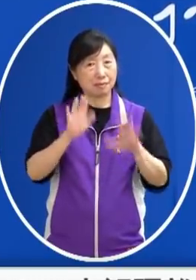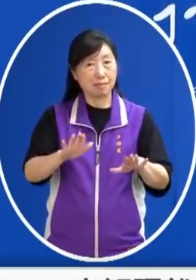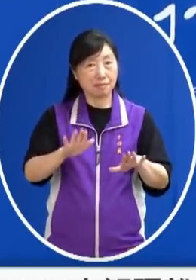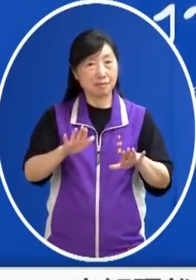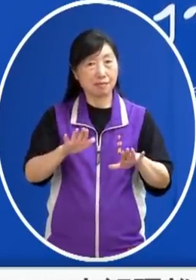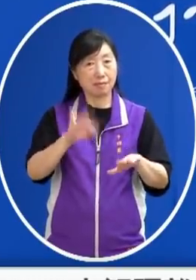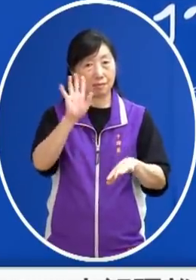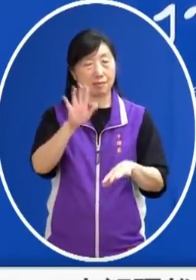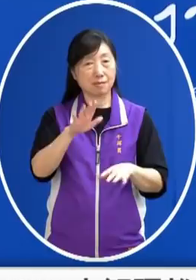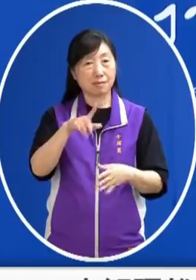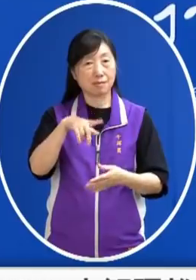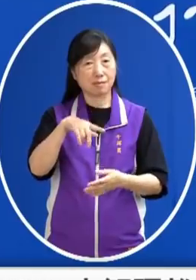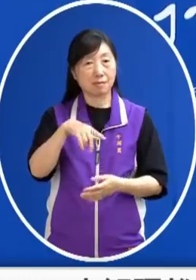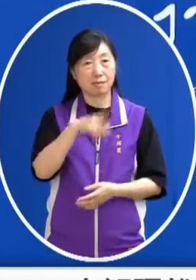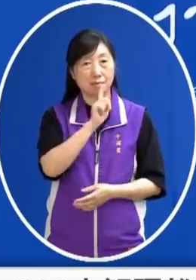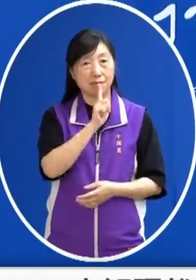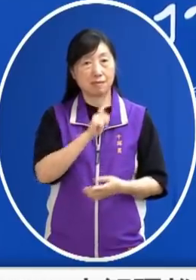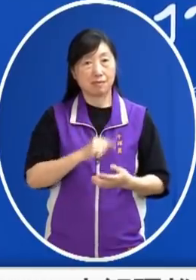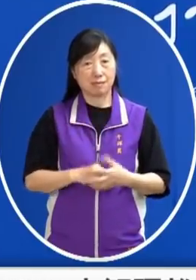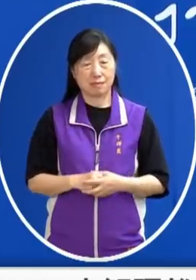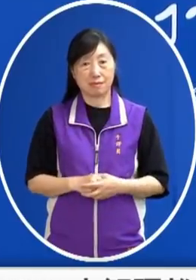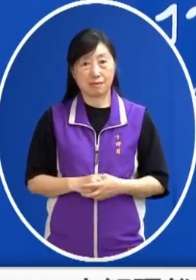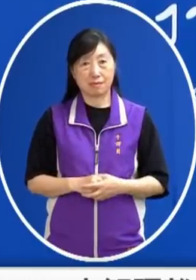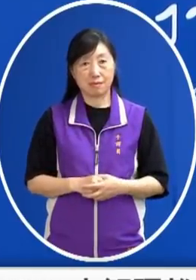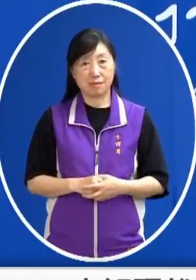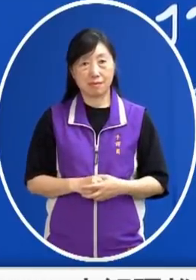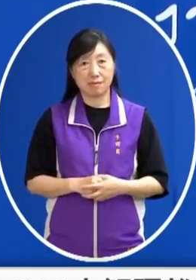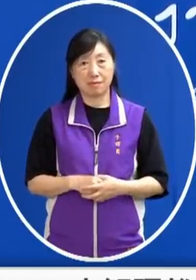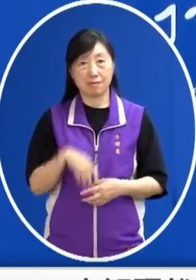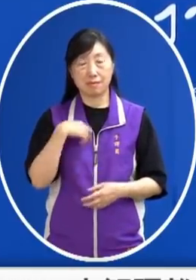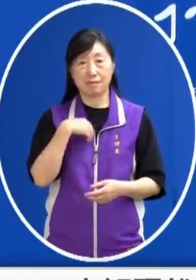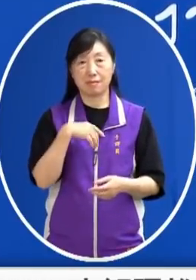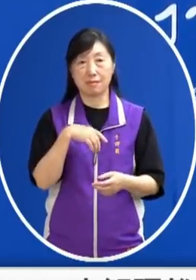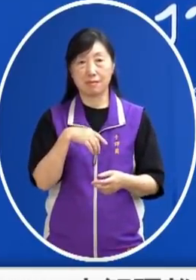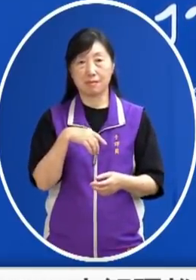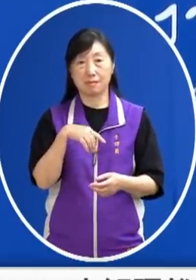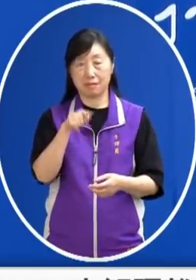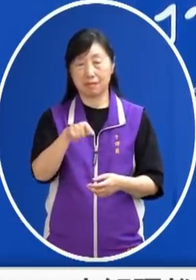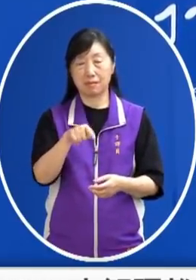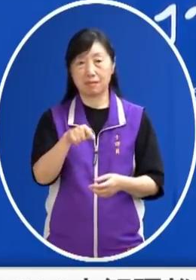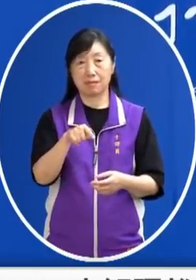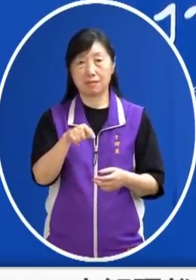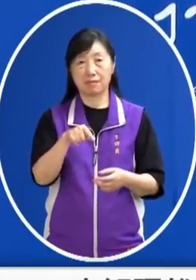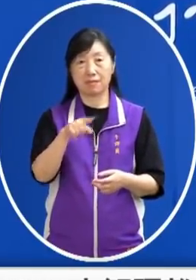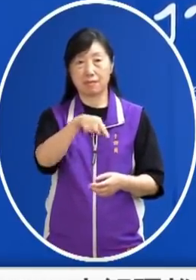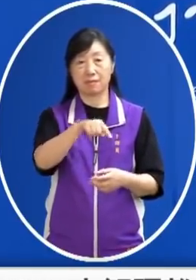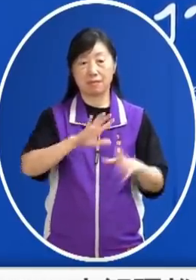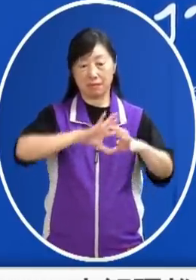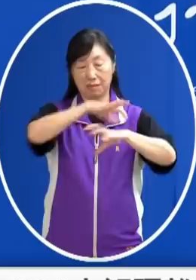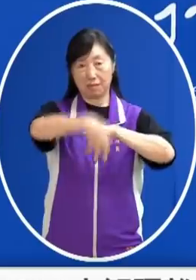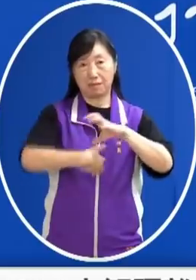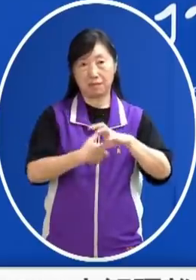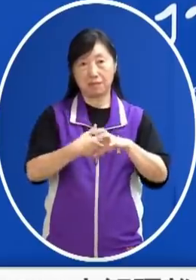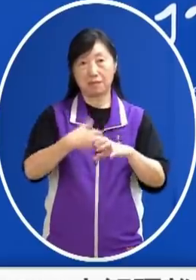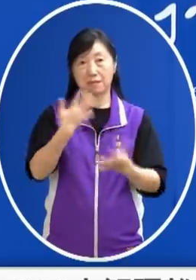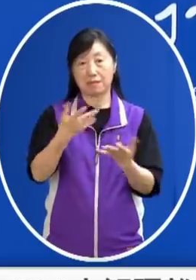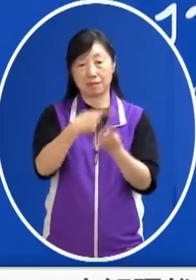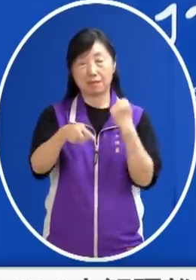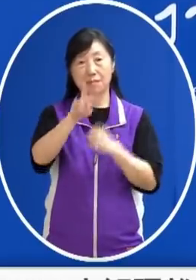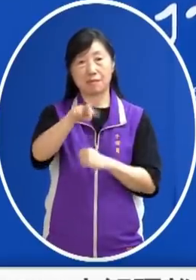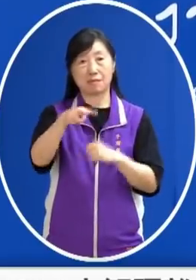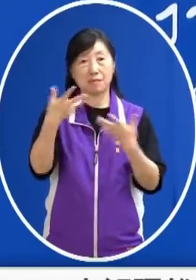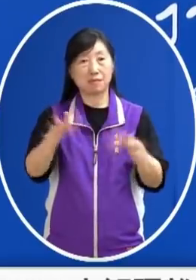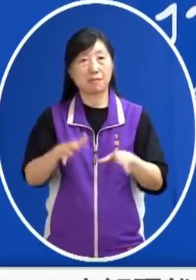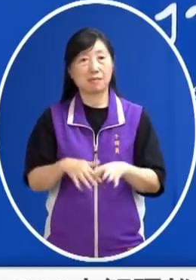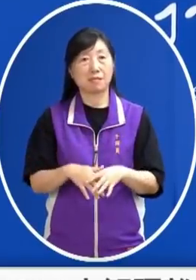道里面有提到说有他有分析，中研院有把全球2000多株已经在